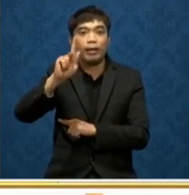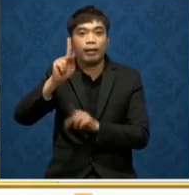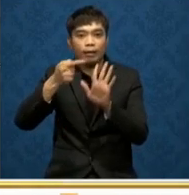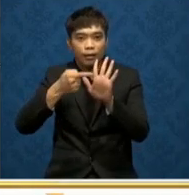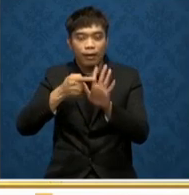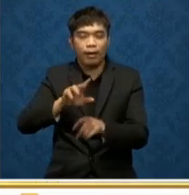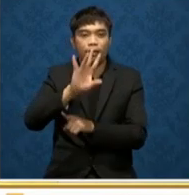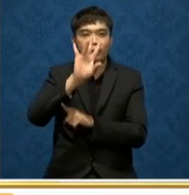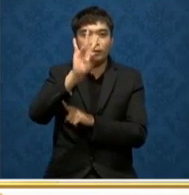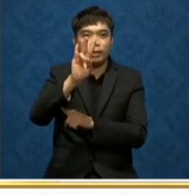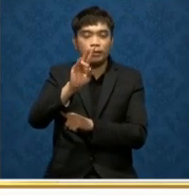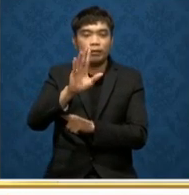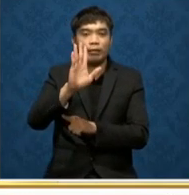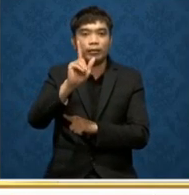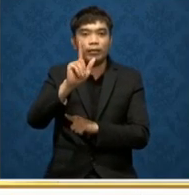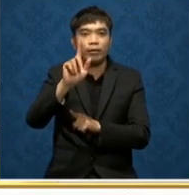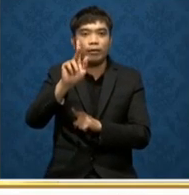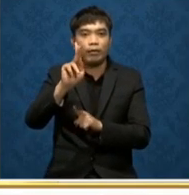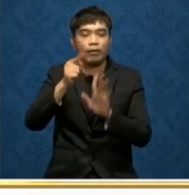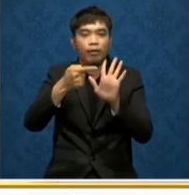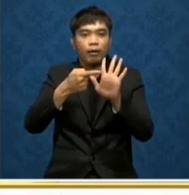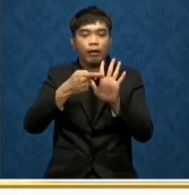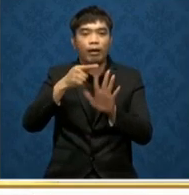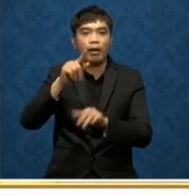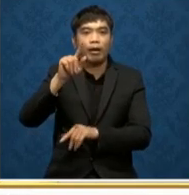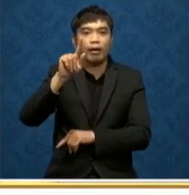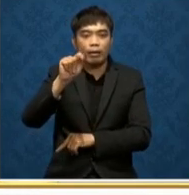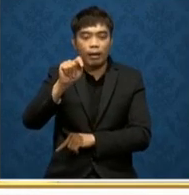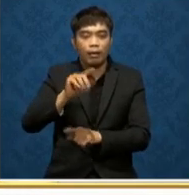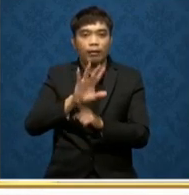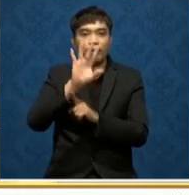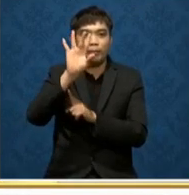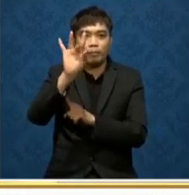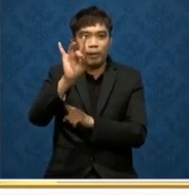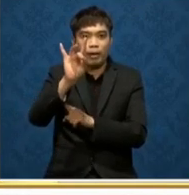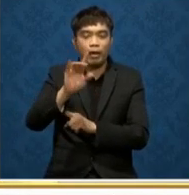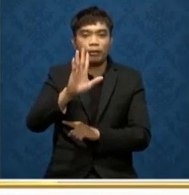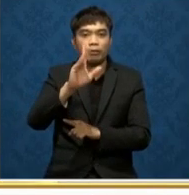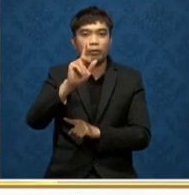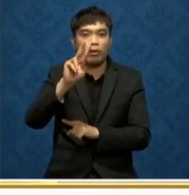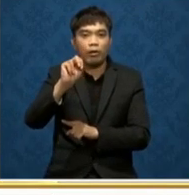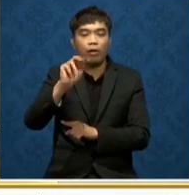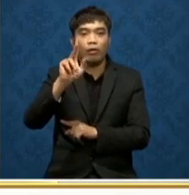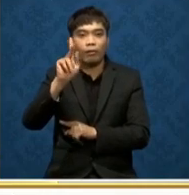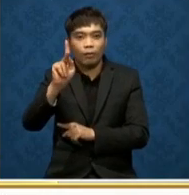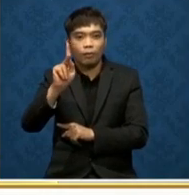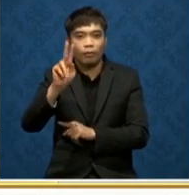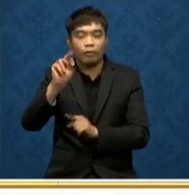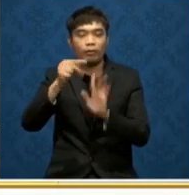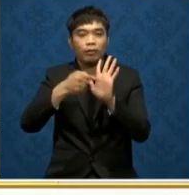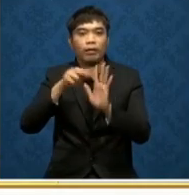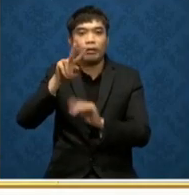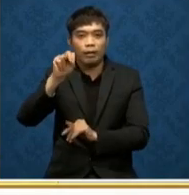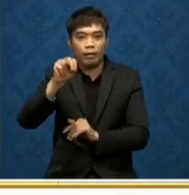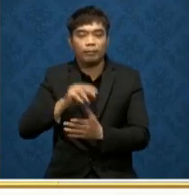นายชกาศพัฒนกิจวิบูรณ์ 8. นางสาวชนกนันสุภาสิริขอผู้รับร